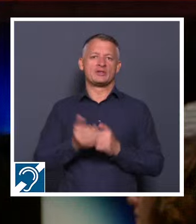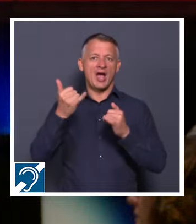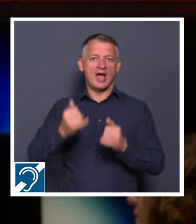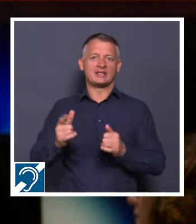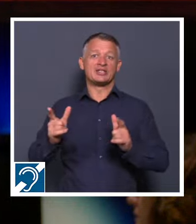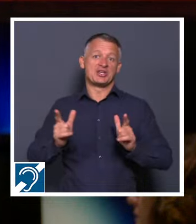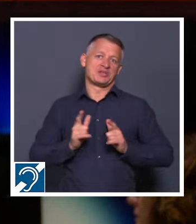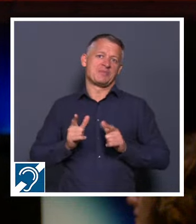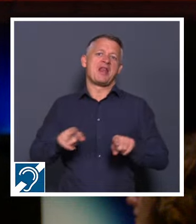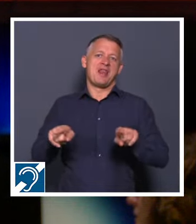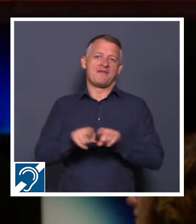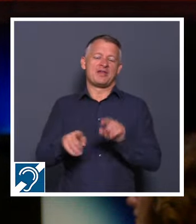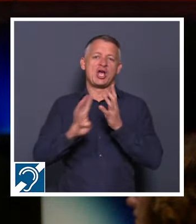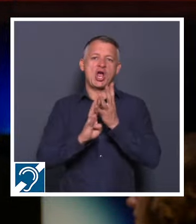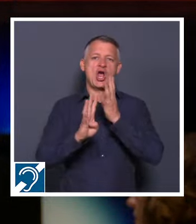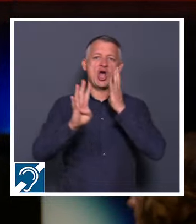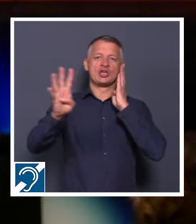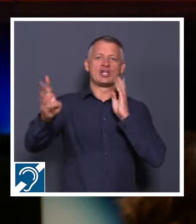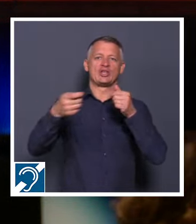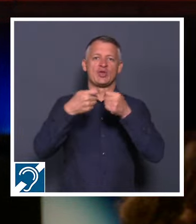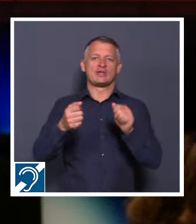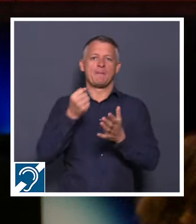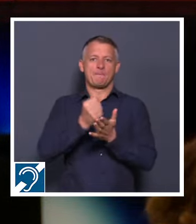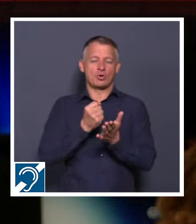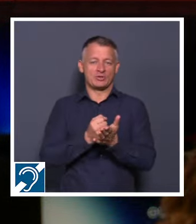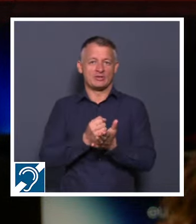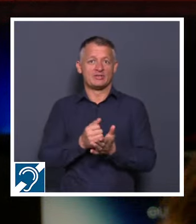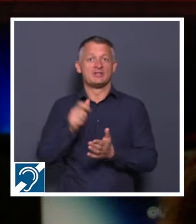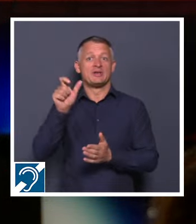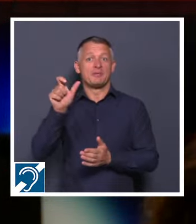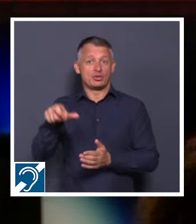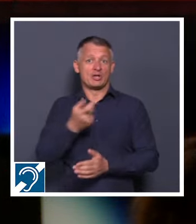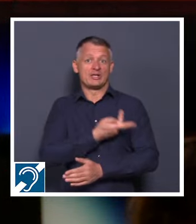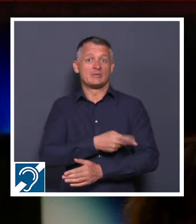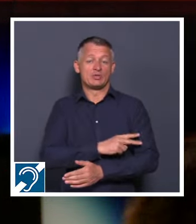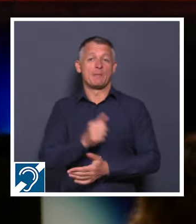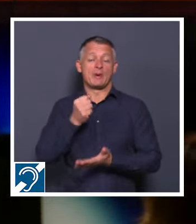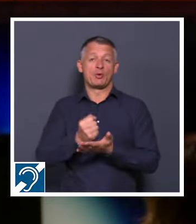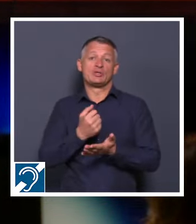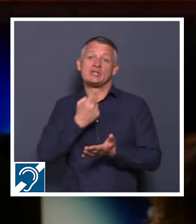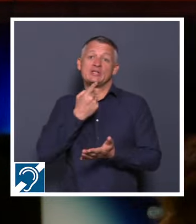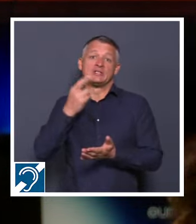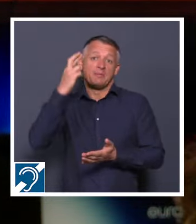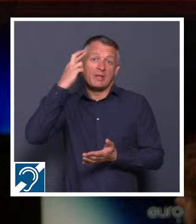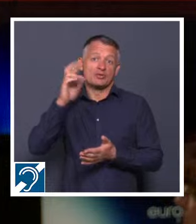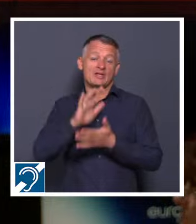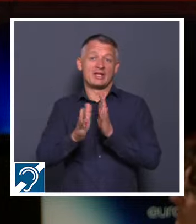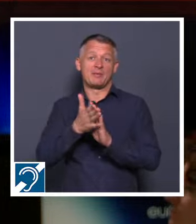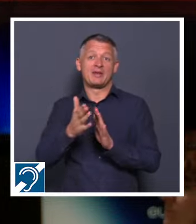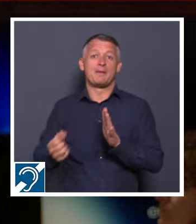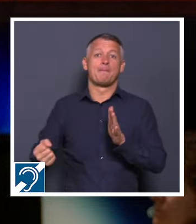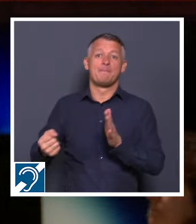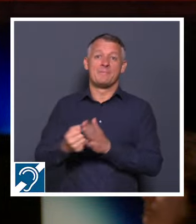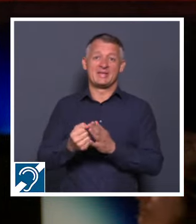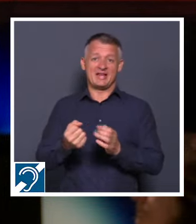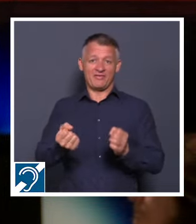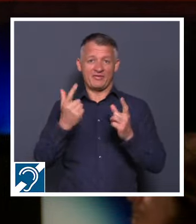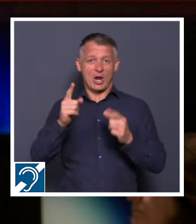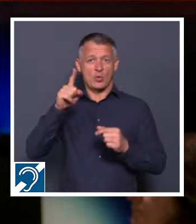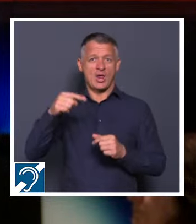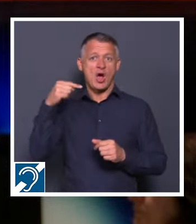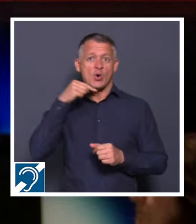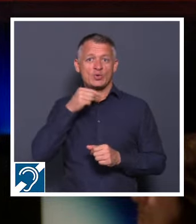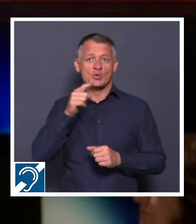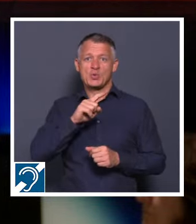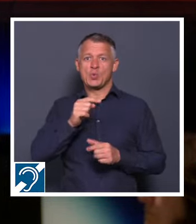la oficiile poștale din toată țara, deși oficialii poștei sperau să termine distribuția scrisorilor până la finalul lunii august, mulți nu au mai